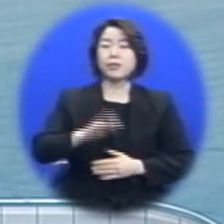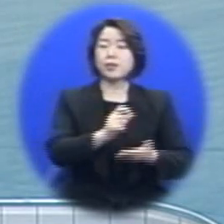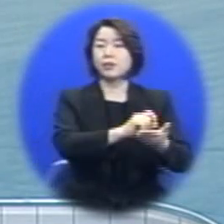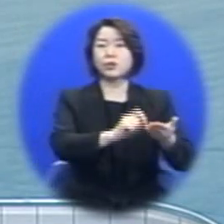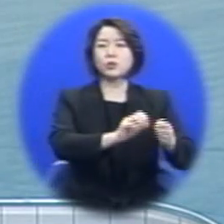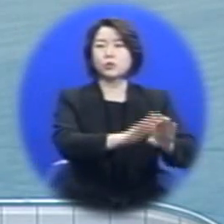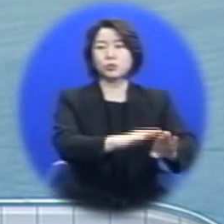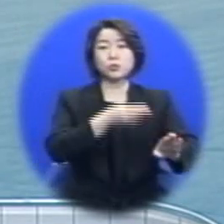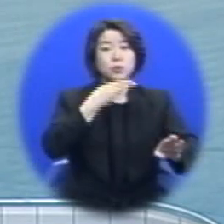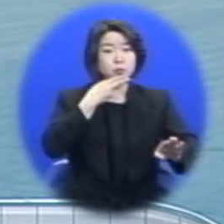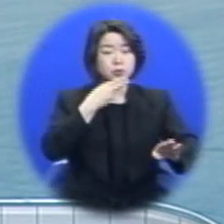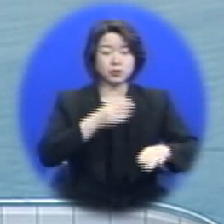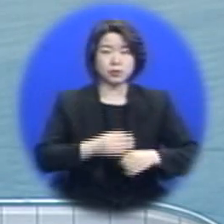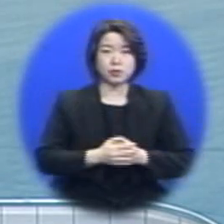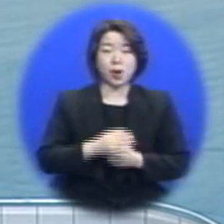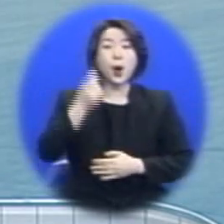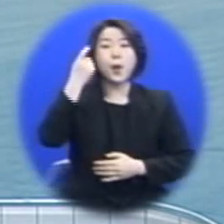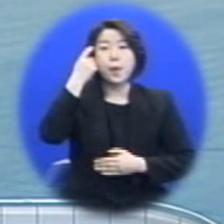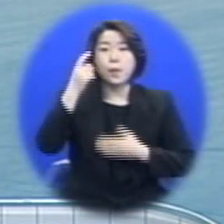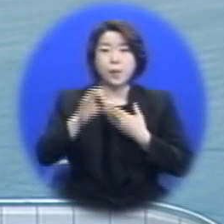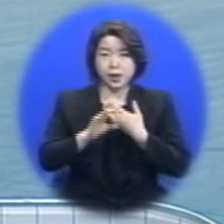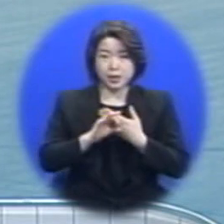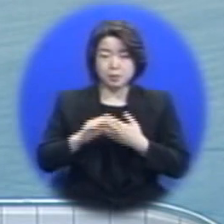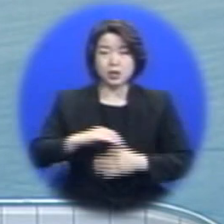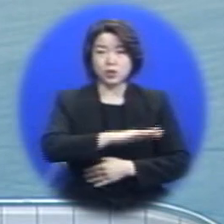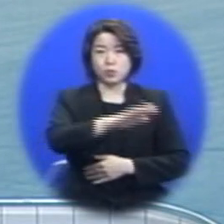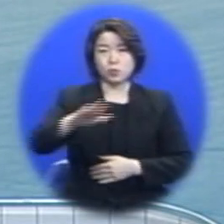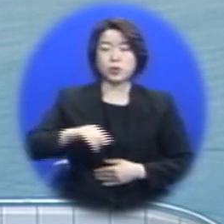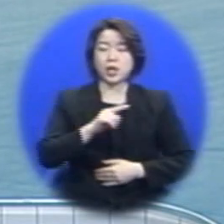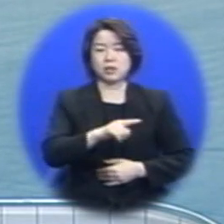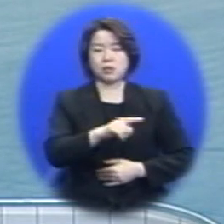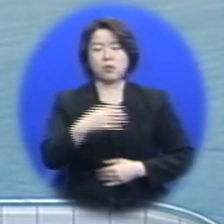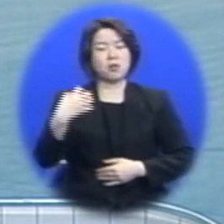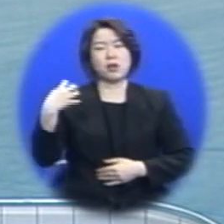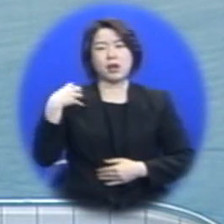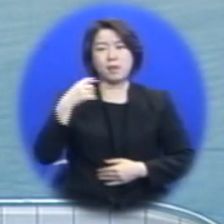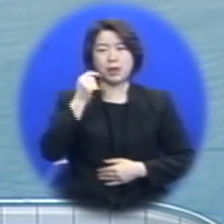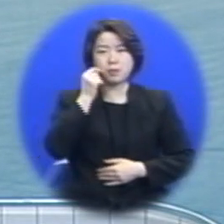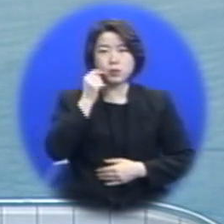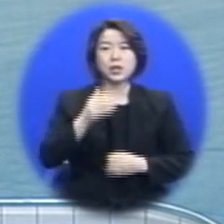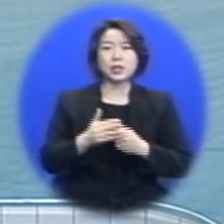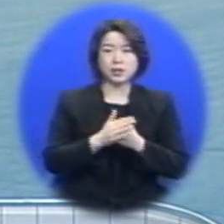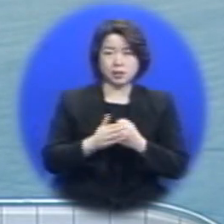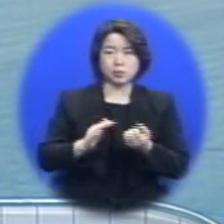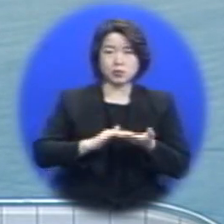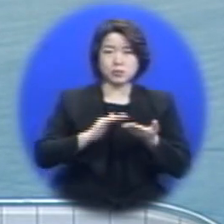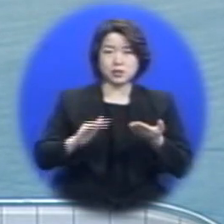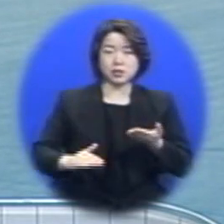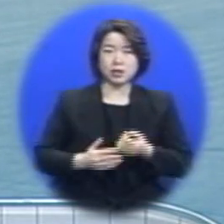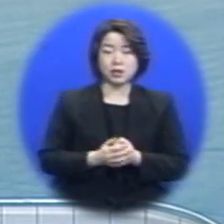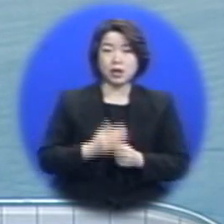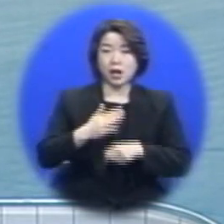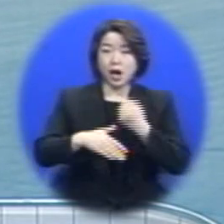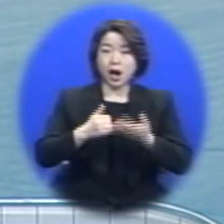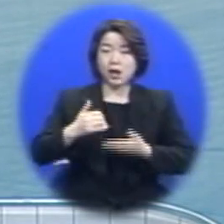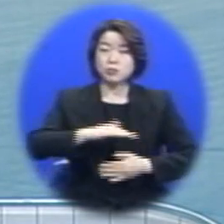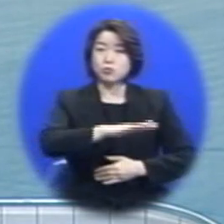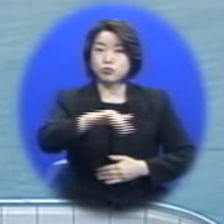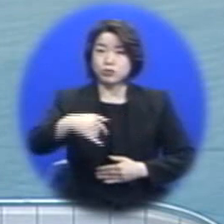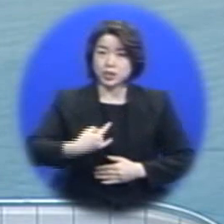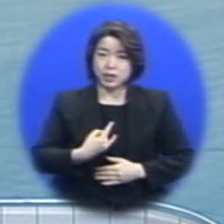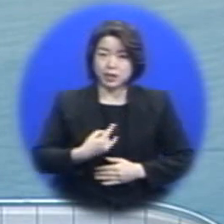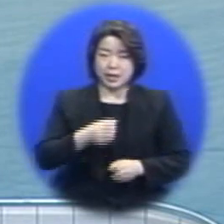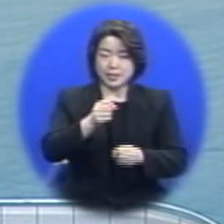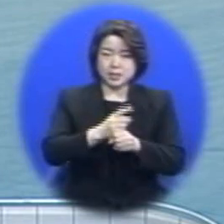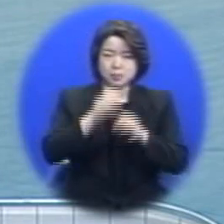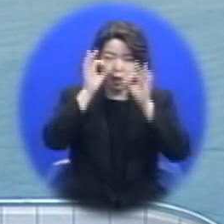기록하지 않았습니다. 왜냐하면 우리가 그것을 감당할 수가 없기 때문에 그렇습니다. 하나님은 우리에게 이미 볼수